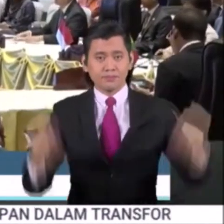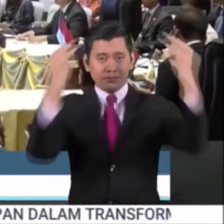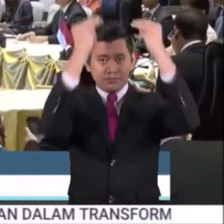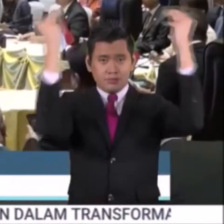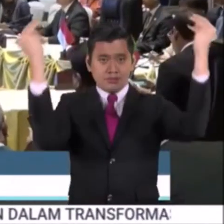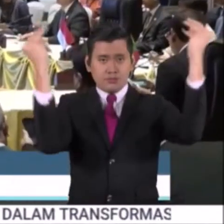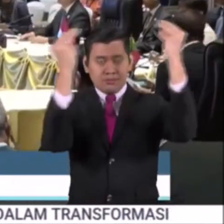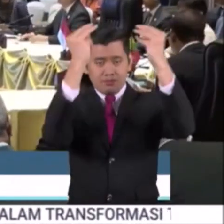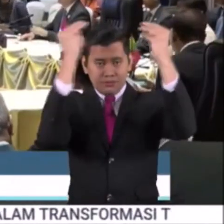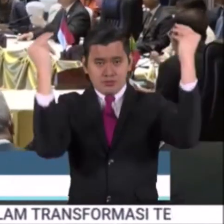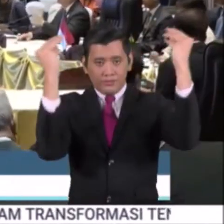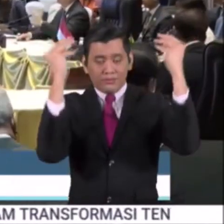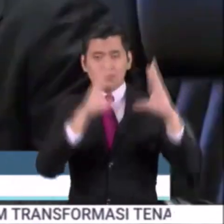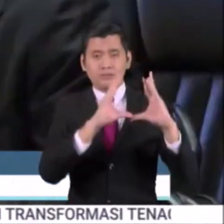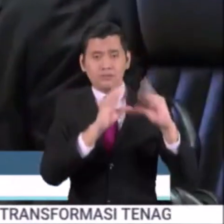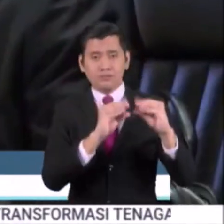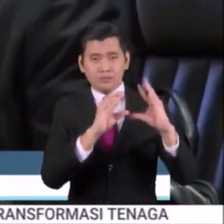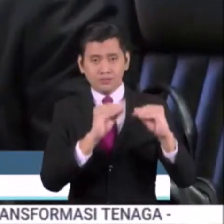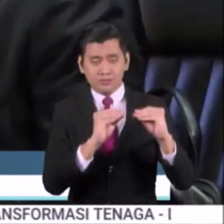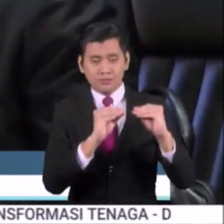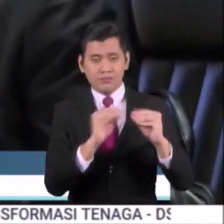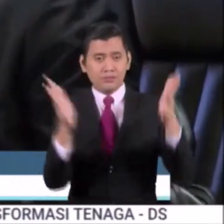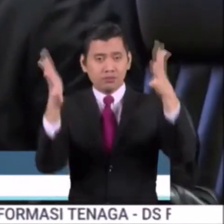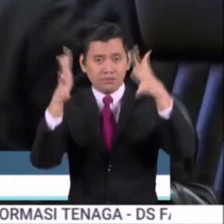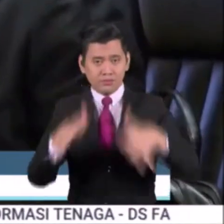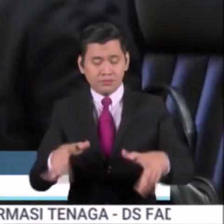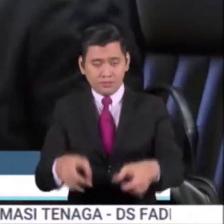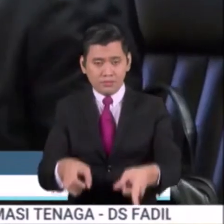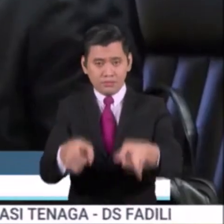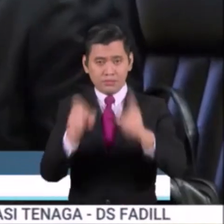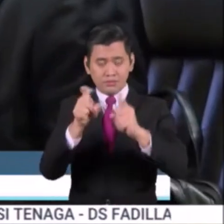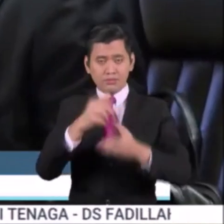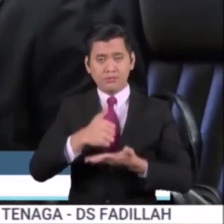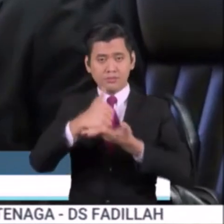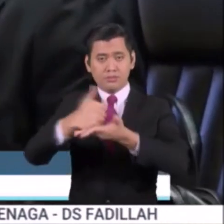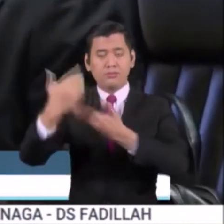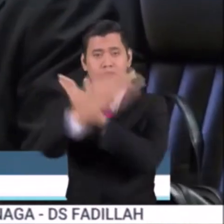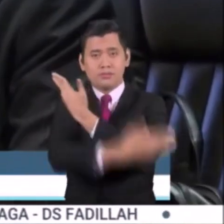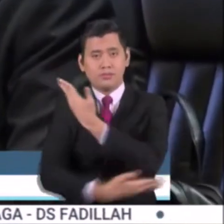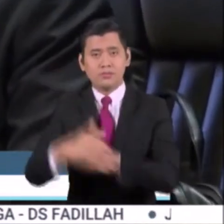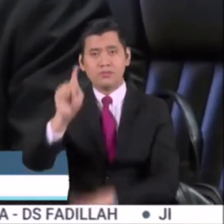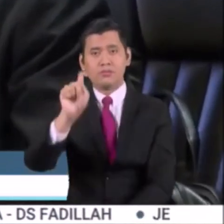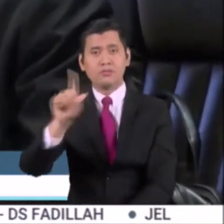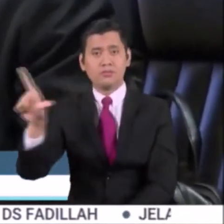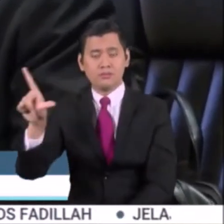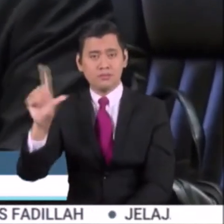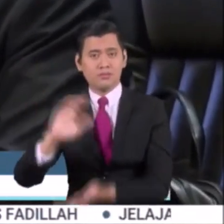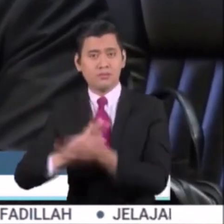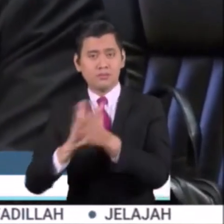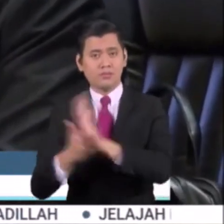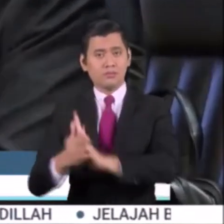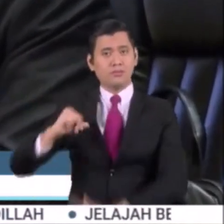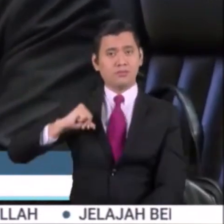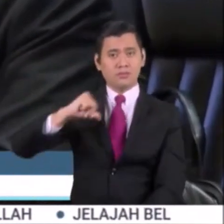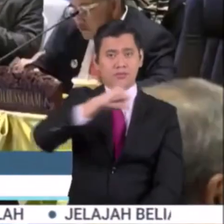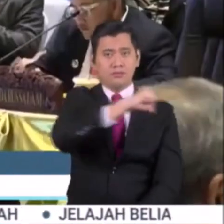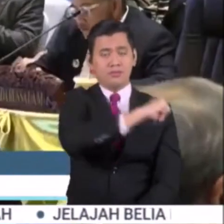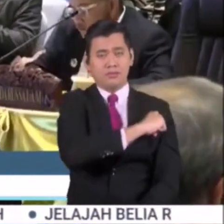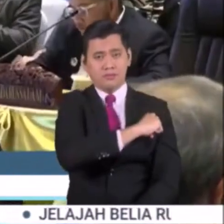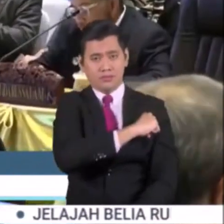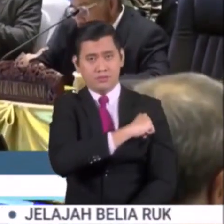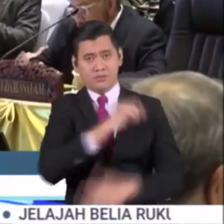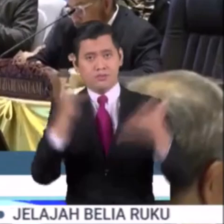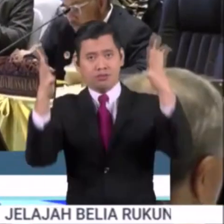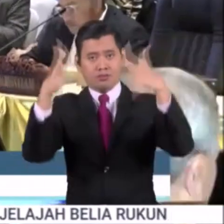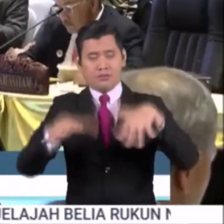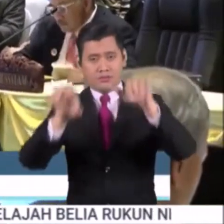Majlis Koordinasi ASEAN mengadakan perbincangan untuk mempercepatkan dan membantu negara berkenaan agar keanggotaannya dalam ASEAN dapat